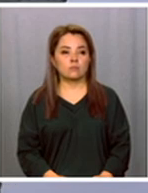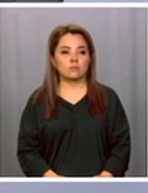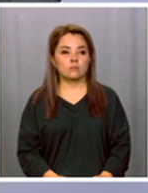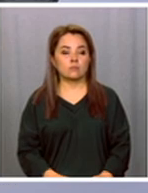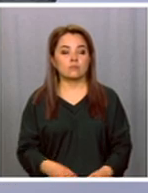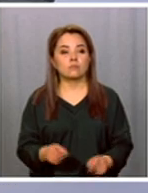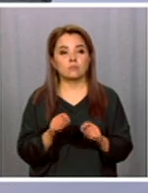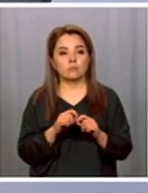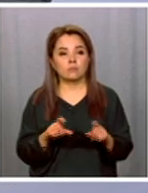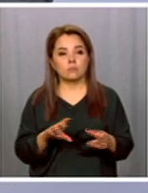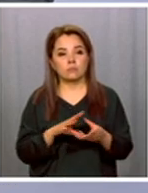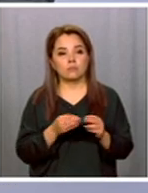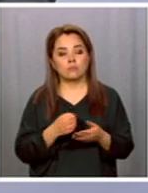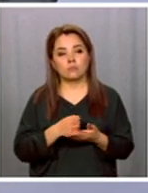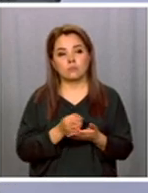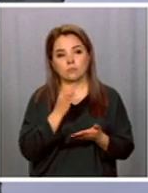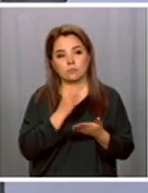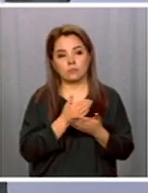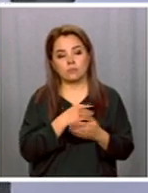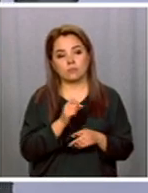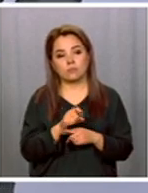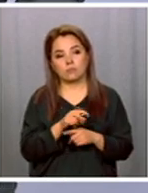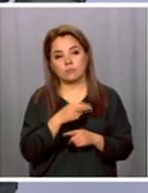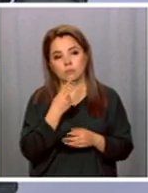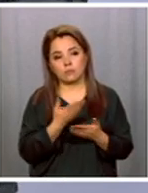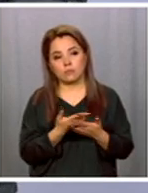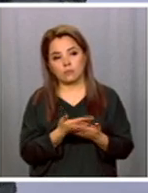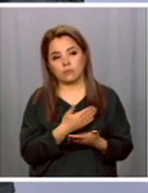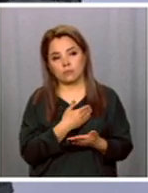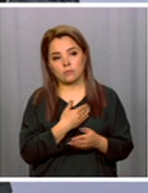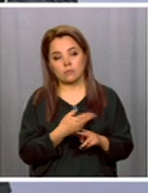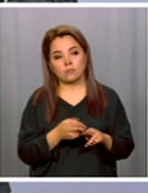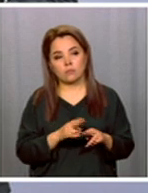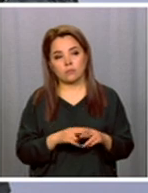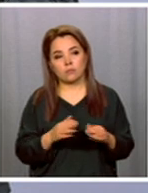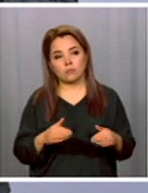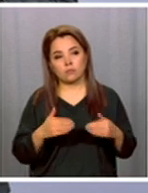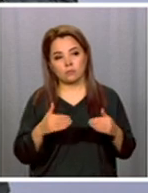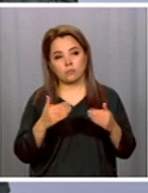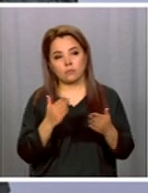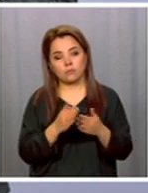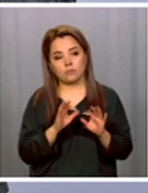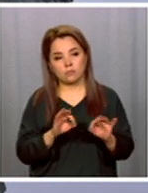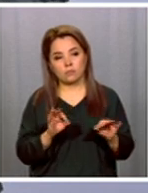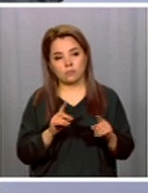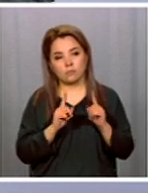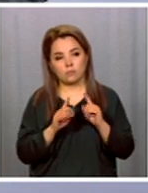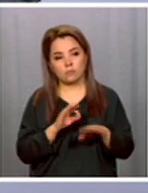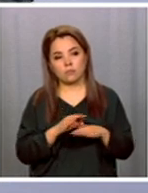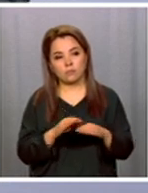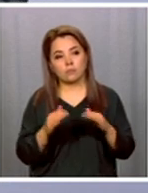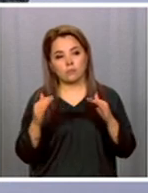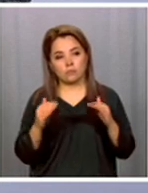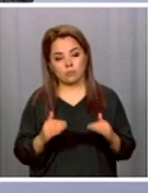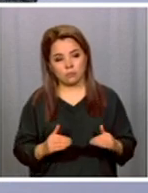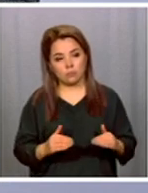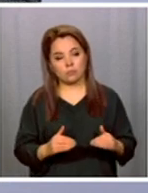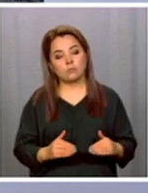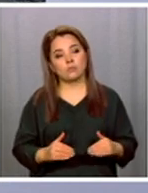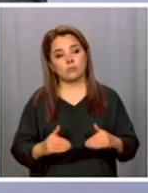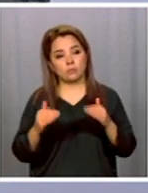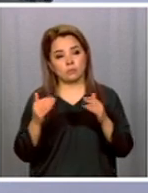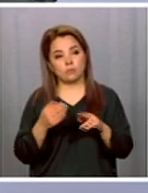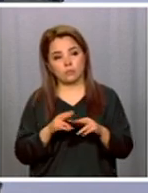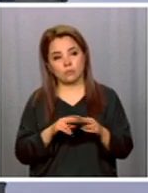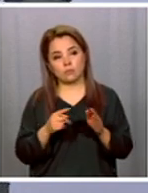сабағымызды бекіту мақсатындағы тапсырмаларға кезек берейік, және сатылай талдау, төменнен жоғары қарай